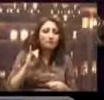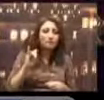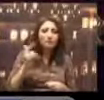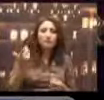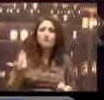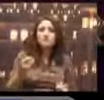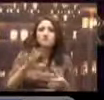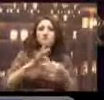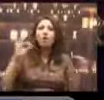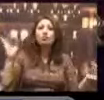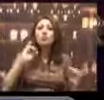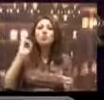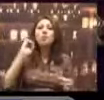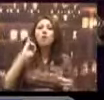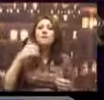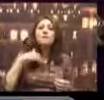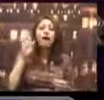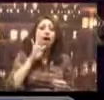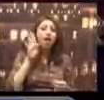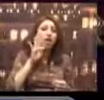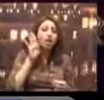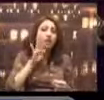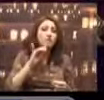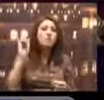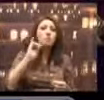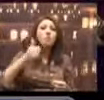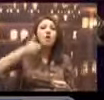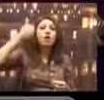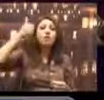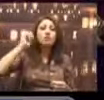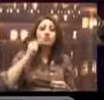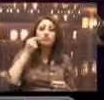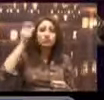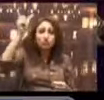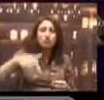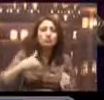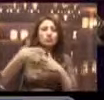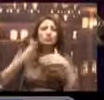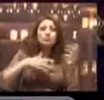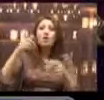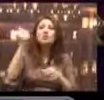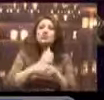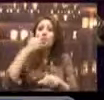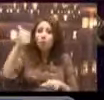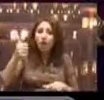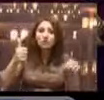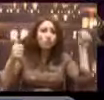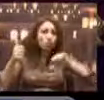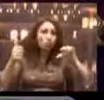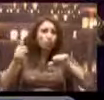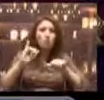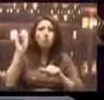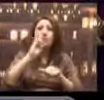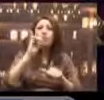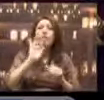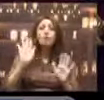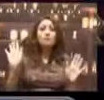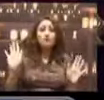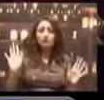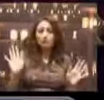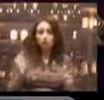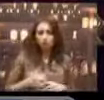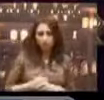الموضوع، هو ده الدرس اللي انا اتعلمته، وده تطبيقاته بقى يعني بصرف النظر عن المثال ده تطبيقاته تفيد في شكل